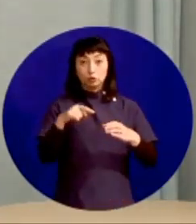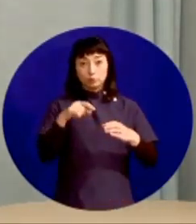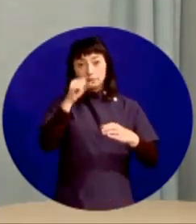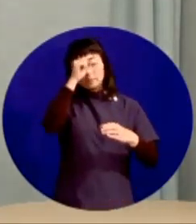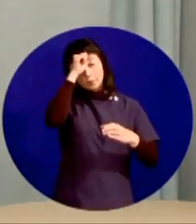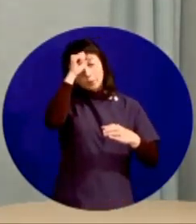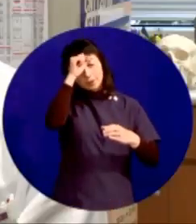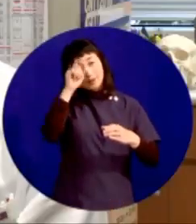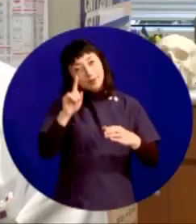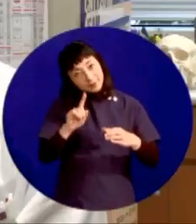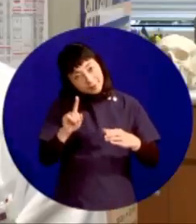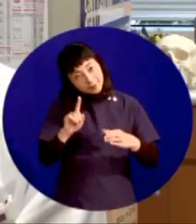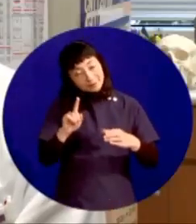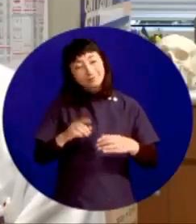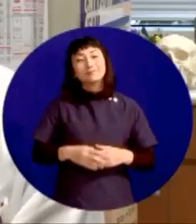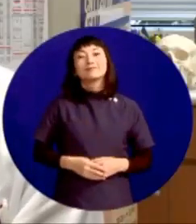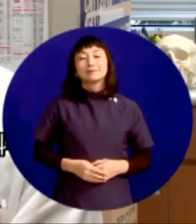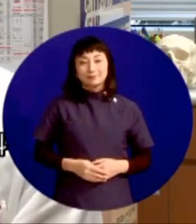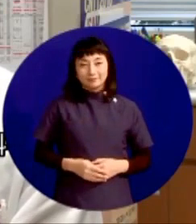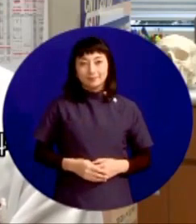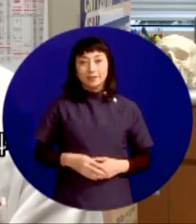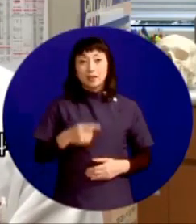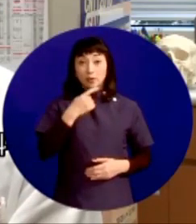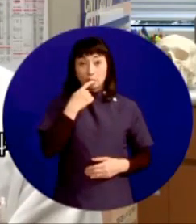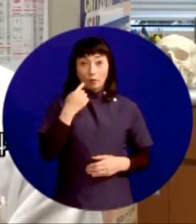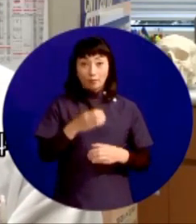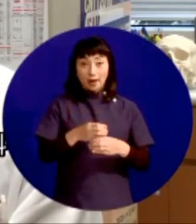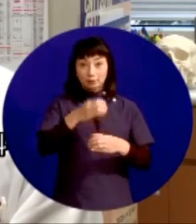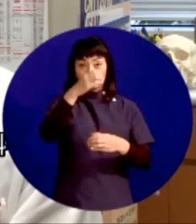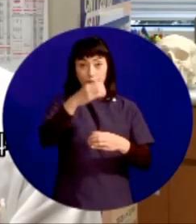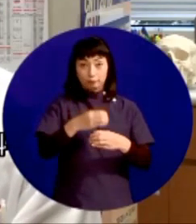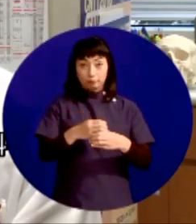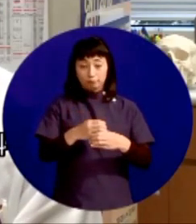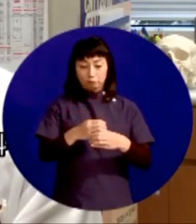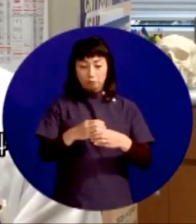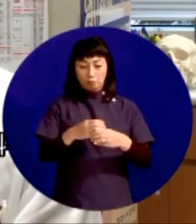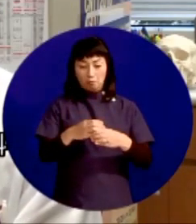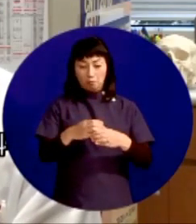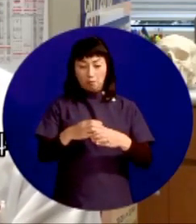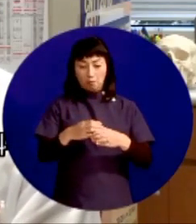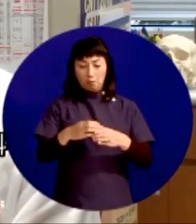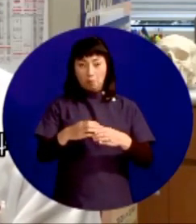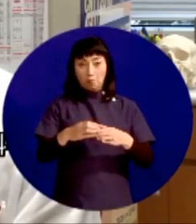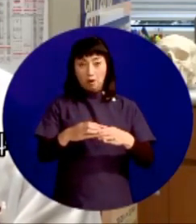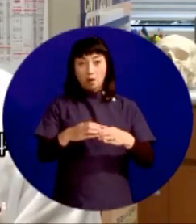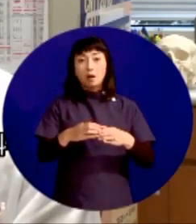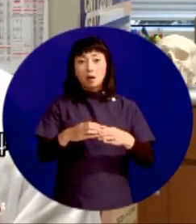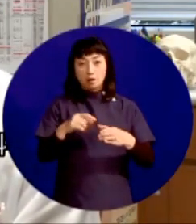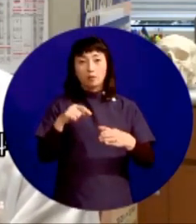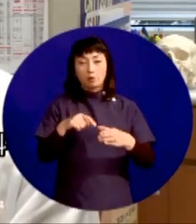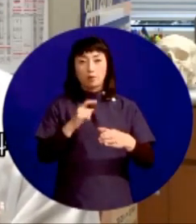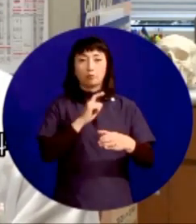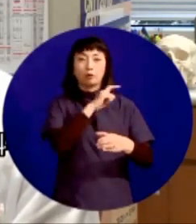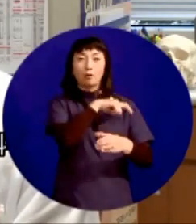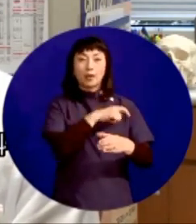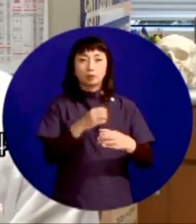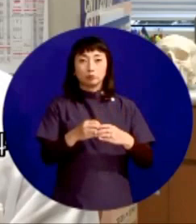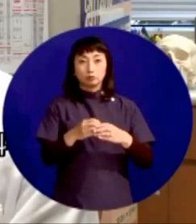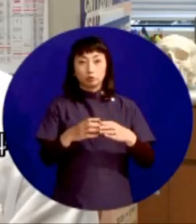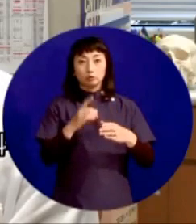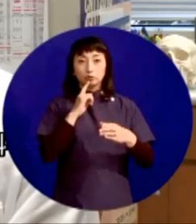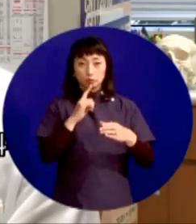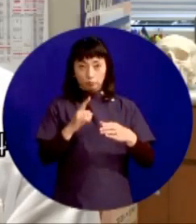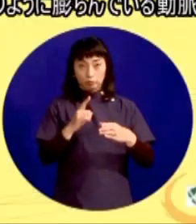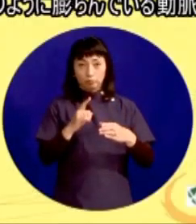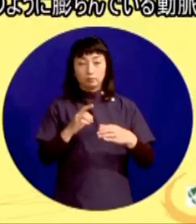なんでしょうか動脈が弱くなって昆布のように膨らんでいるものを動脈瘤という